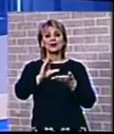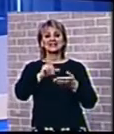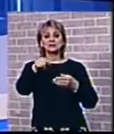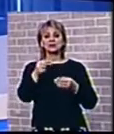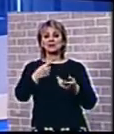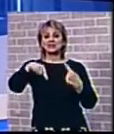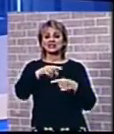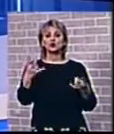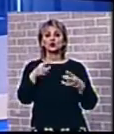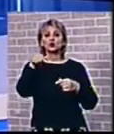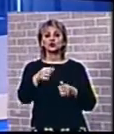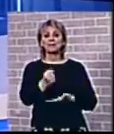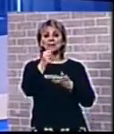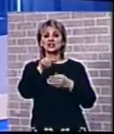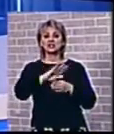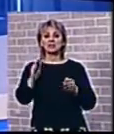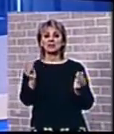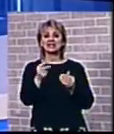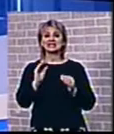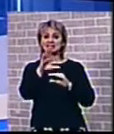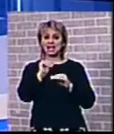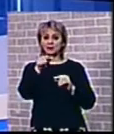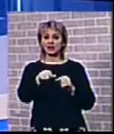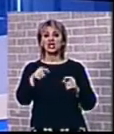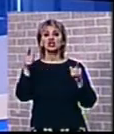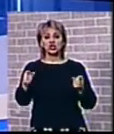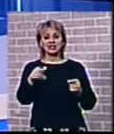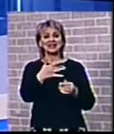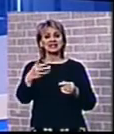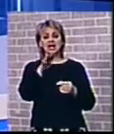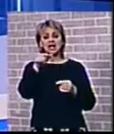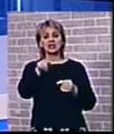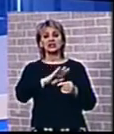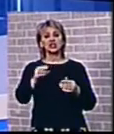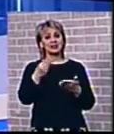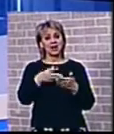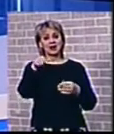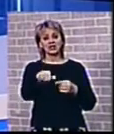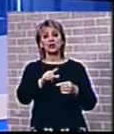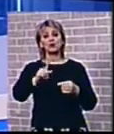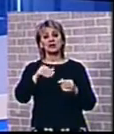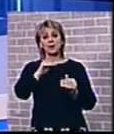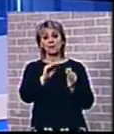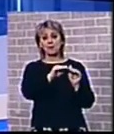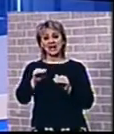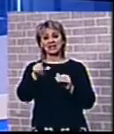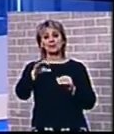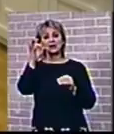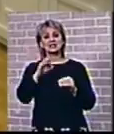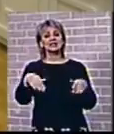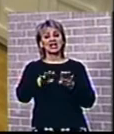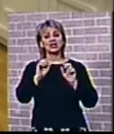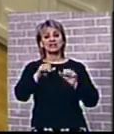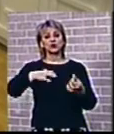Производственный бизнес нужно поддержать микрозаймами, причем длинными на несколько лет и недорогими под невысокий процент. Такие